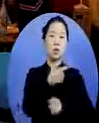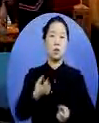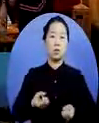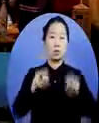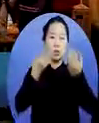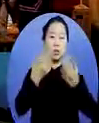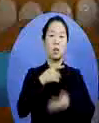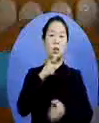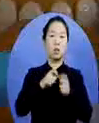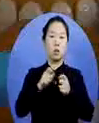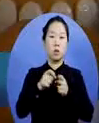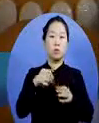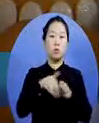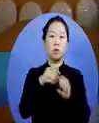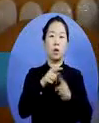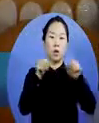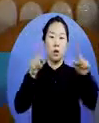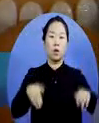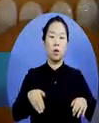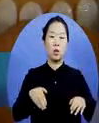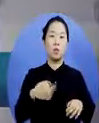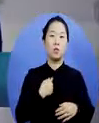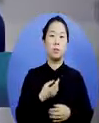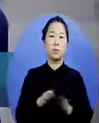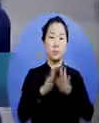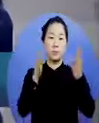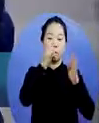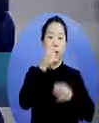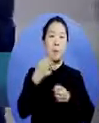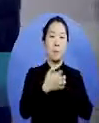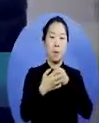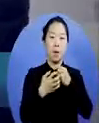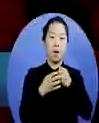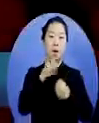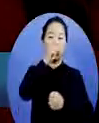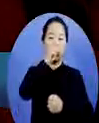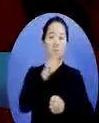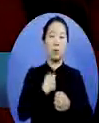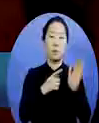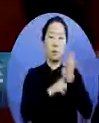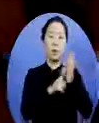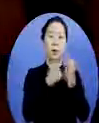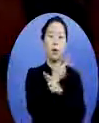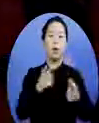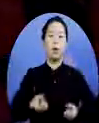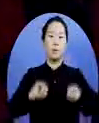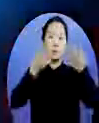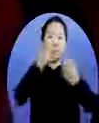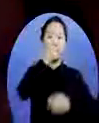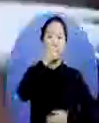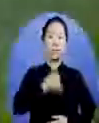축제가 성원 문화회관에서 열렸습니다 청원 배리의 우수성을 알리는 편평 회를 비롯해 다양한 이벤트와 공연이